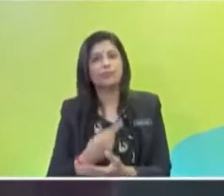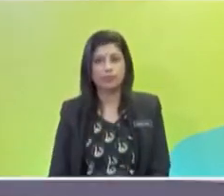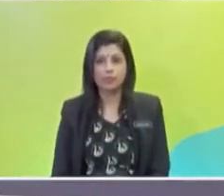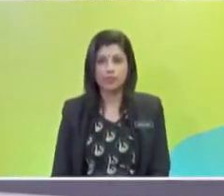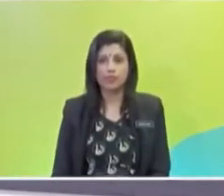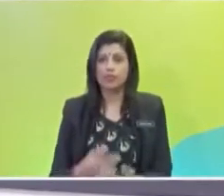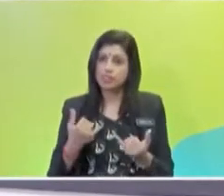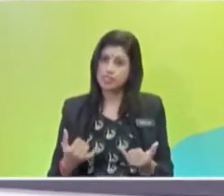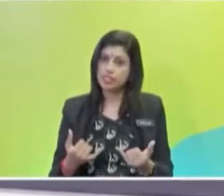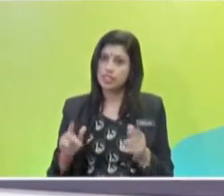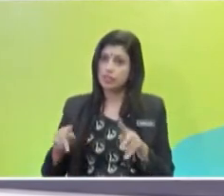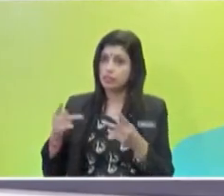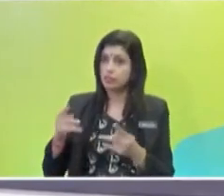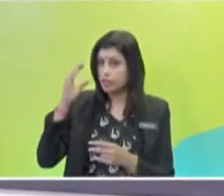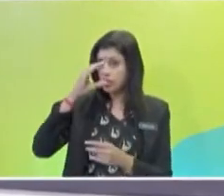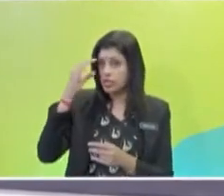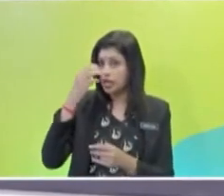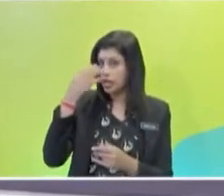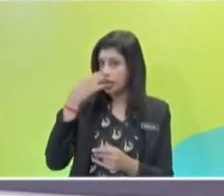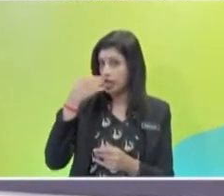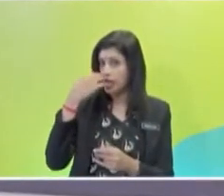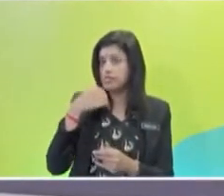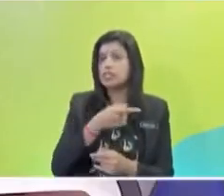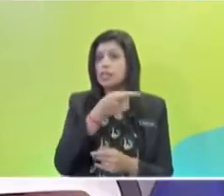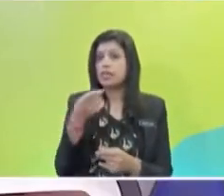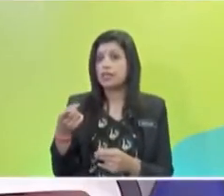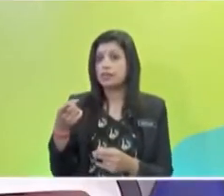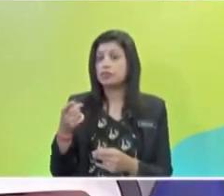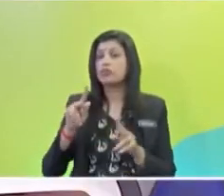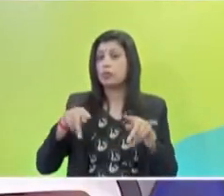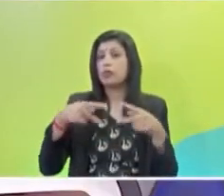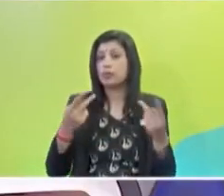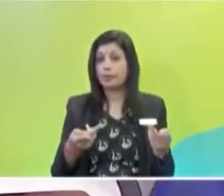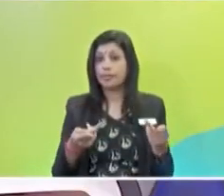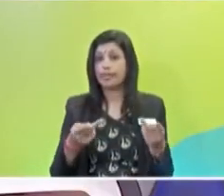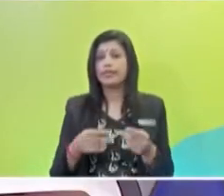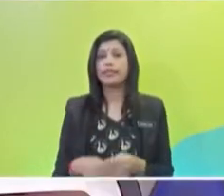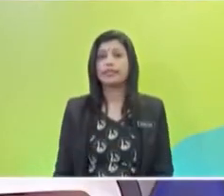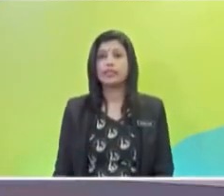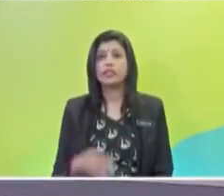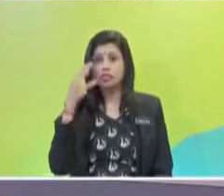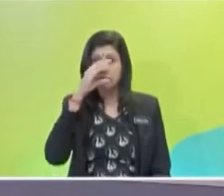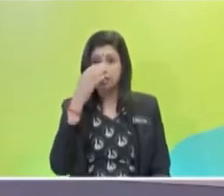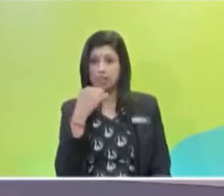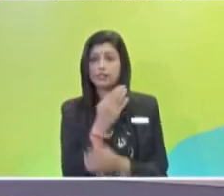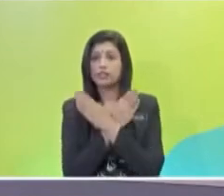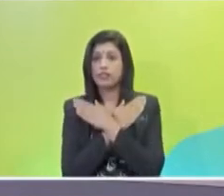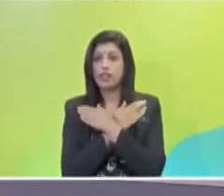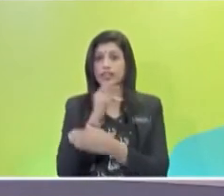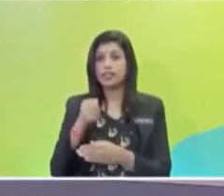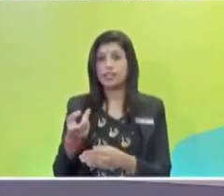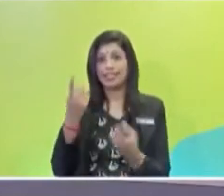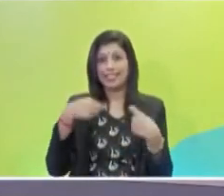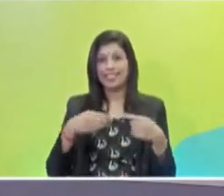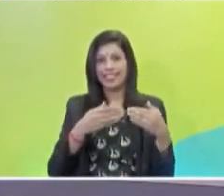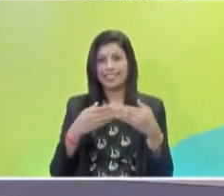cikgu, kita pergi cari nanas dulu. Okey, jadi kalau siapa-siapa yang teringin nak makan nanas, boleh datang ke kafe cikgu. Okey, kita berhenti rehat dulu. Terus